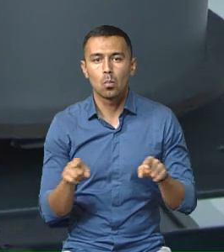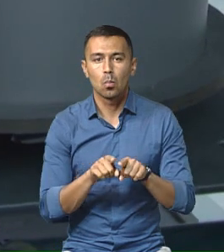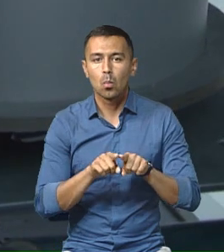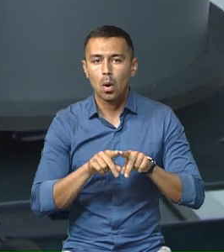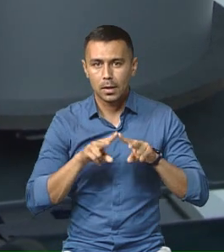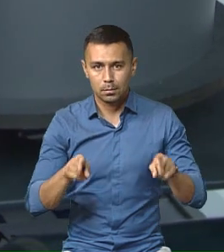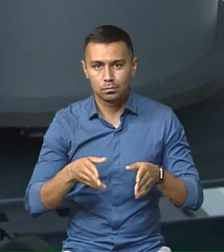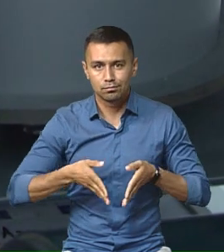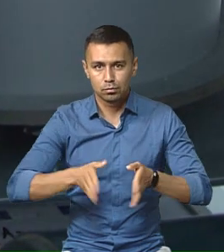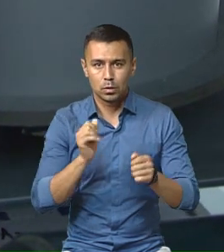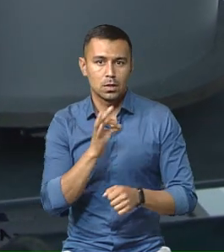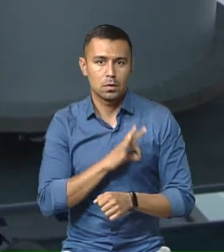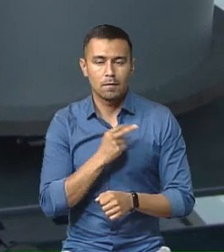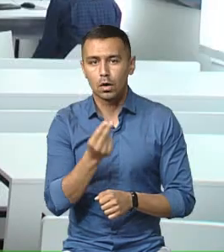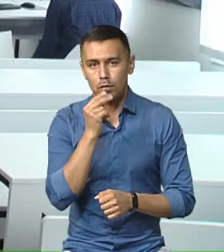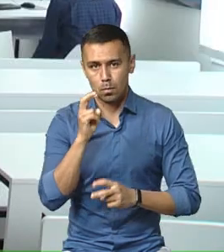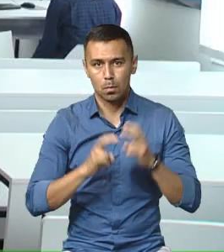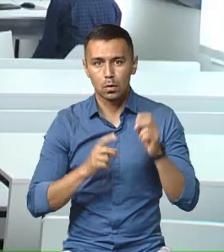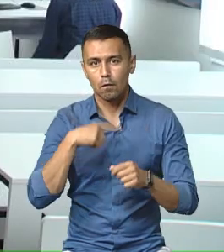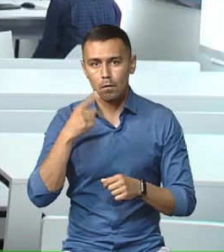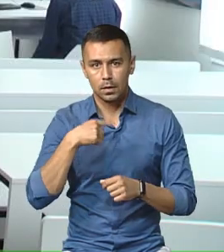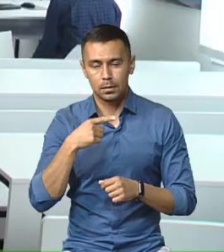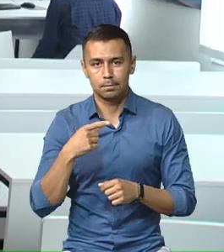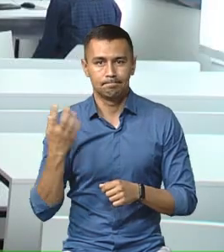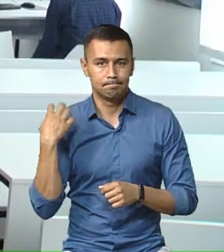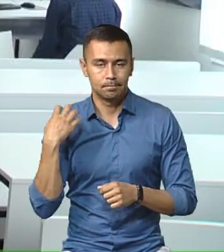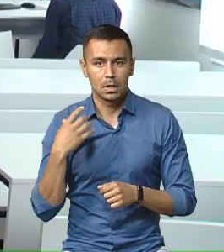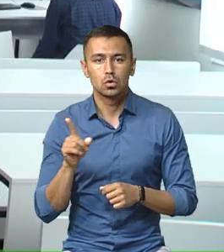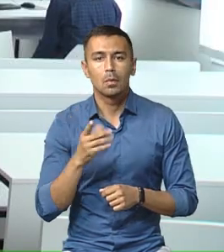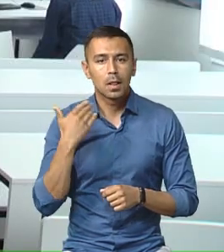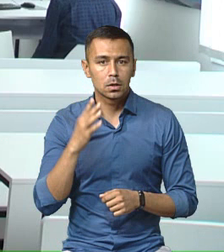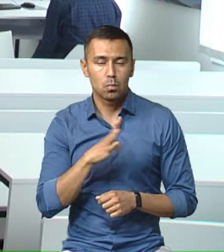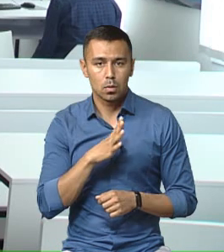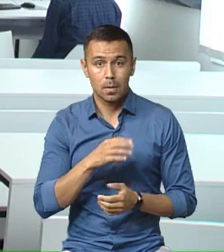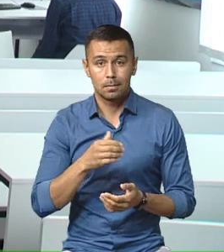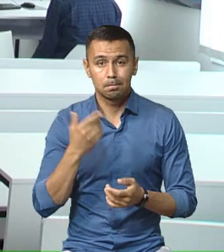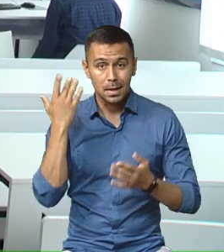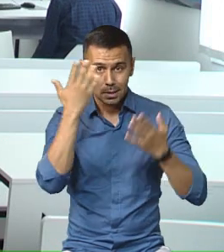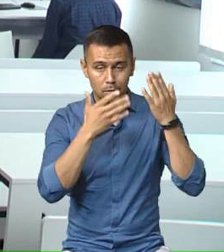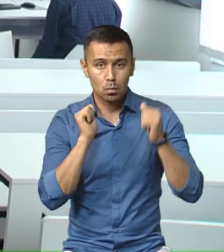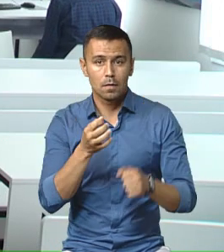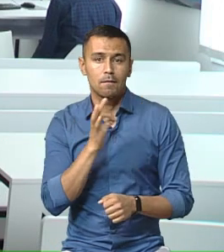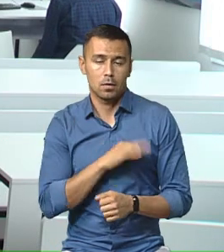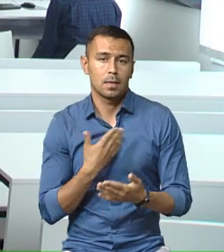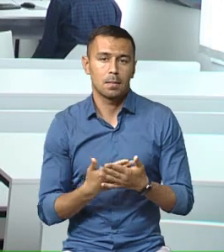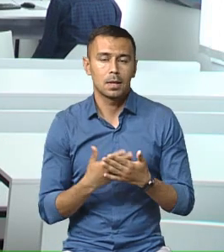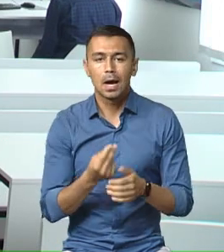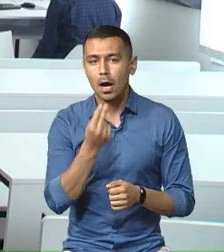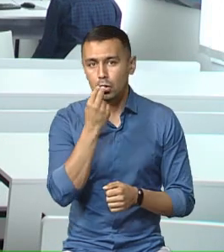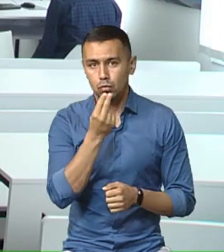лінію можна застосувати у харчовій промисловості, говорить Павло Майдан. І щоб легше було представити, можливо використати, наприклад,